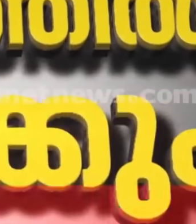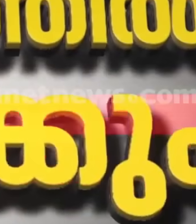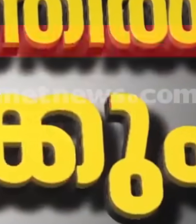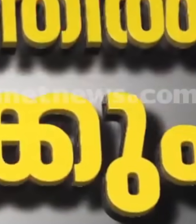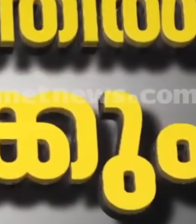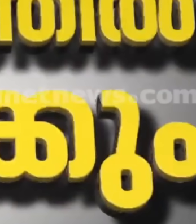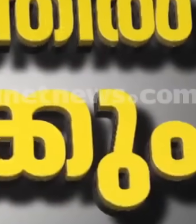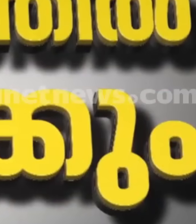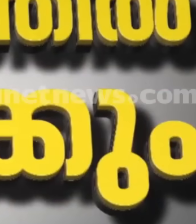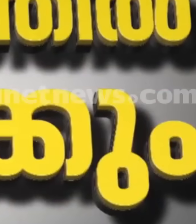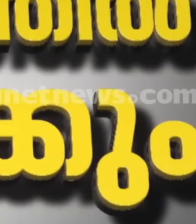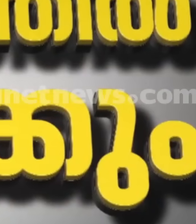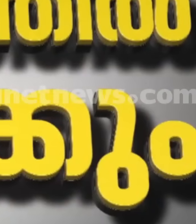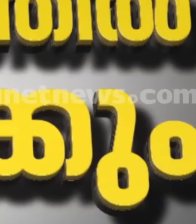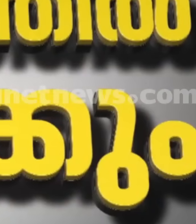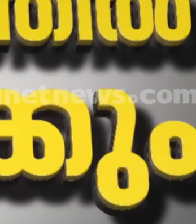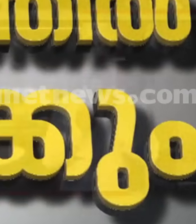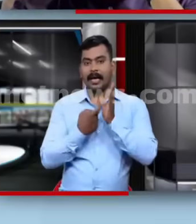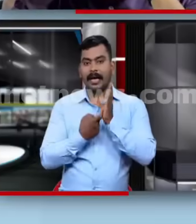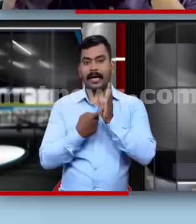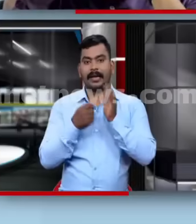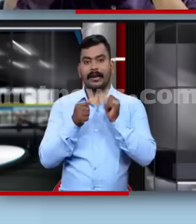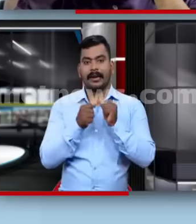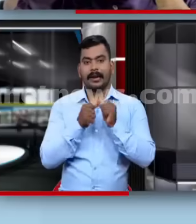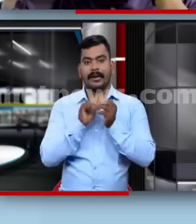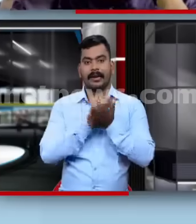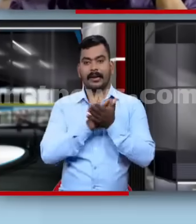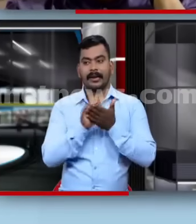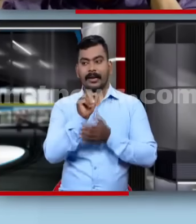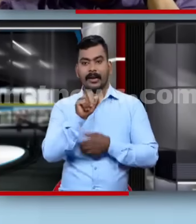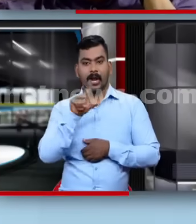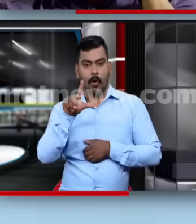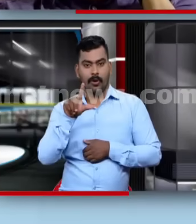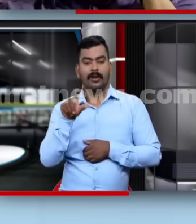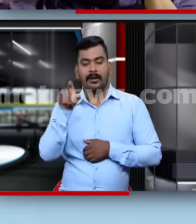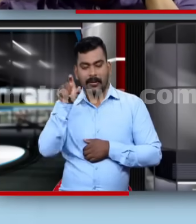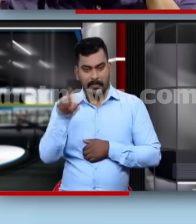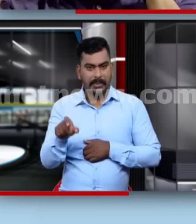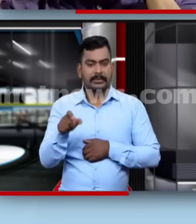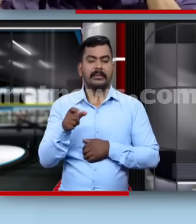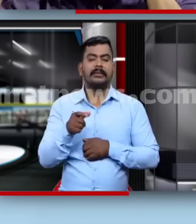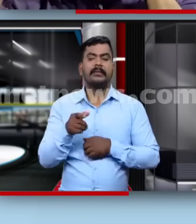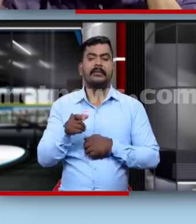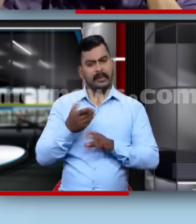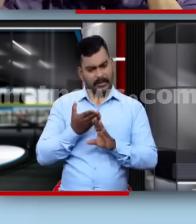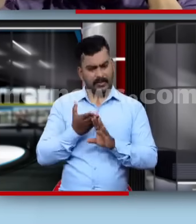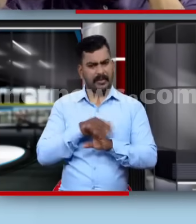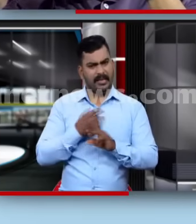ഓൺലൈനിലാണ് ഇപ്പോൾ 3 മണിയോടുകൂടി ഫലവും പ്രഖ്യാപിച്ചിരിക്കുന്നത്. ആകെ